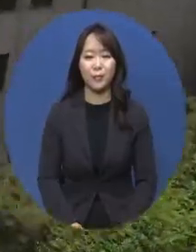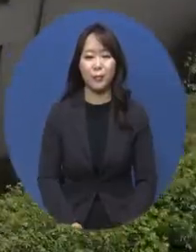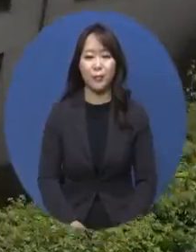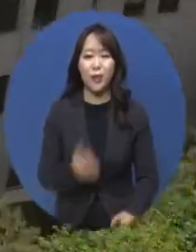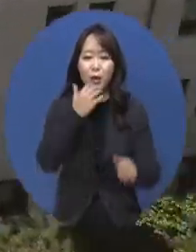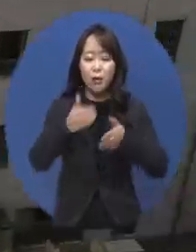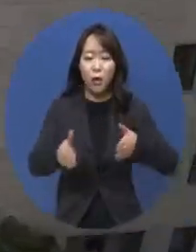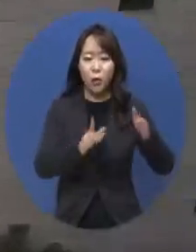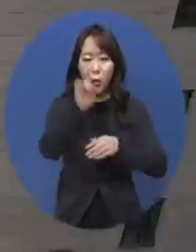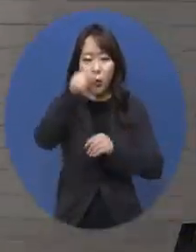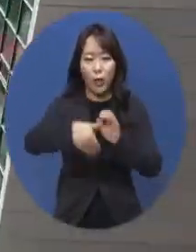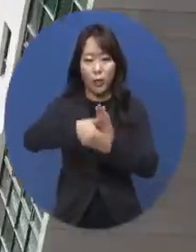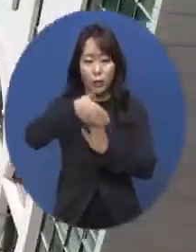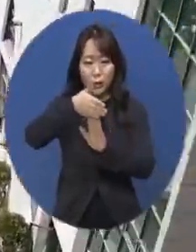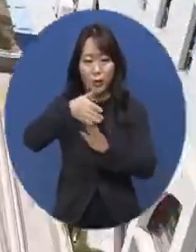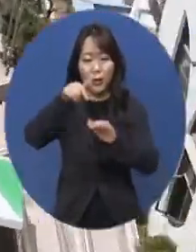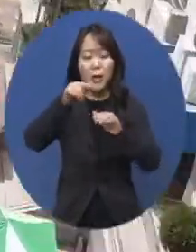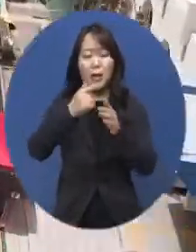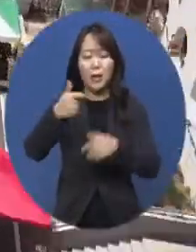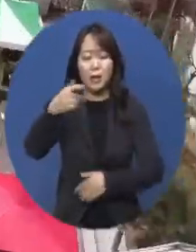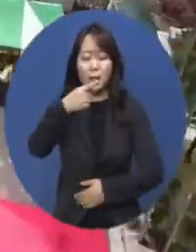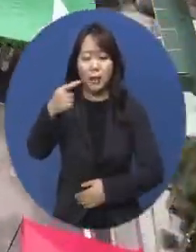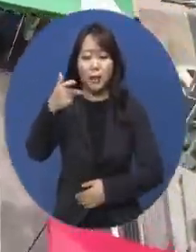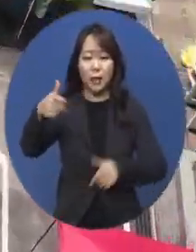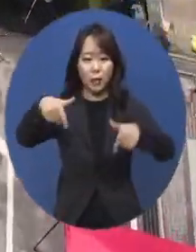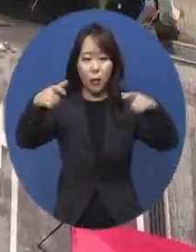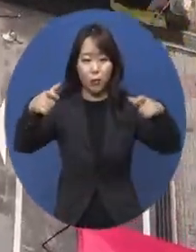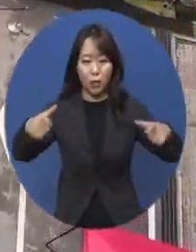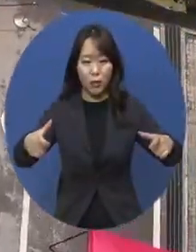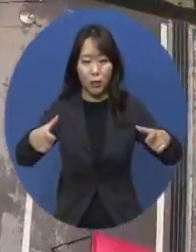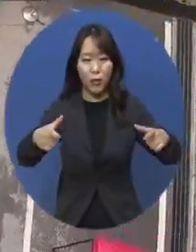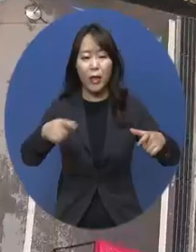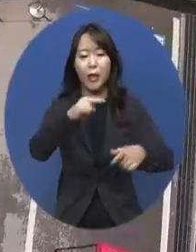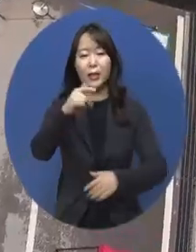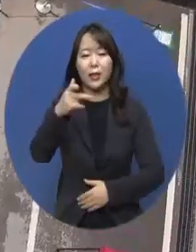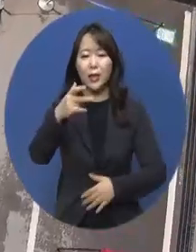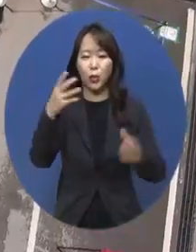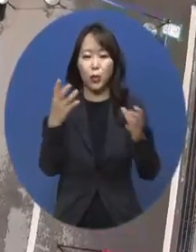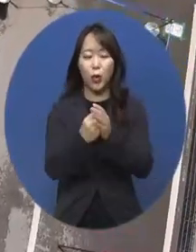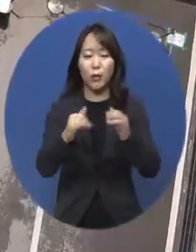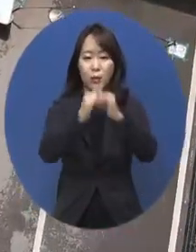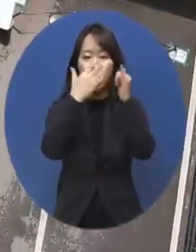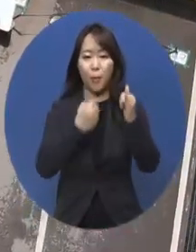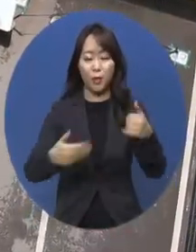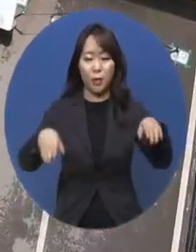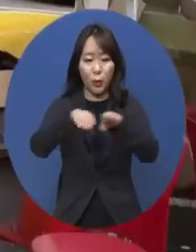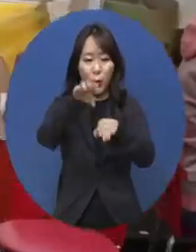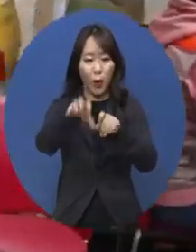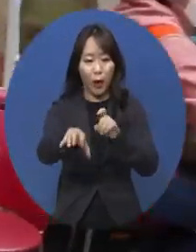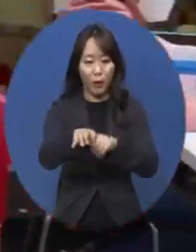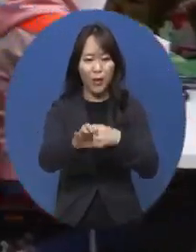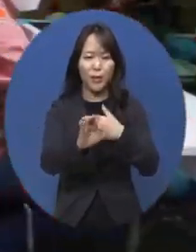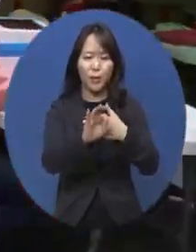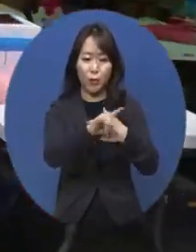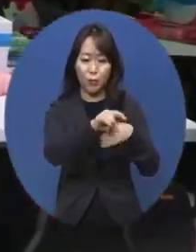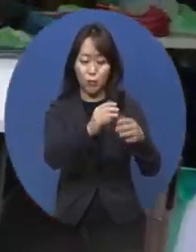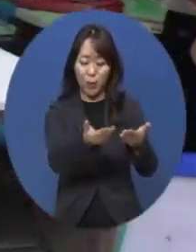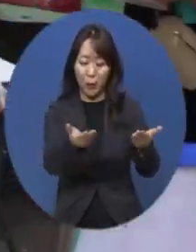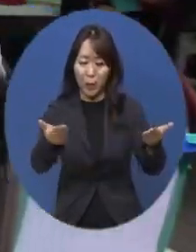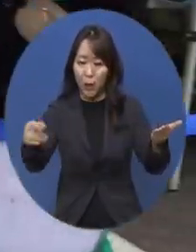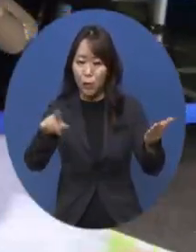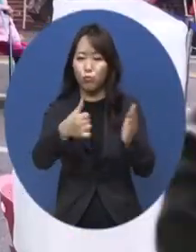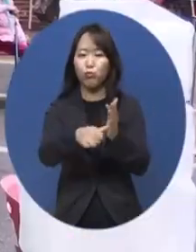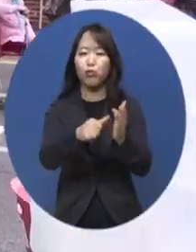경기도 고양시 일산 서구에 위치한 일산종합사회복지관. 주차장 공간에 마련된 임시매대에